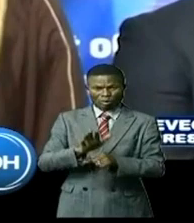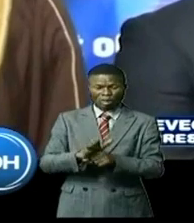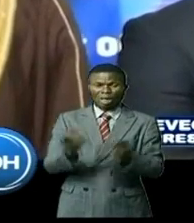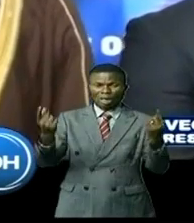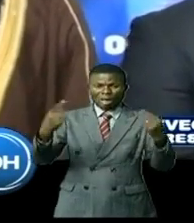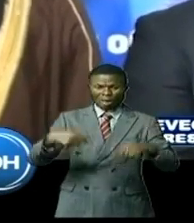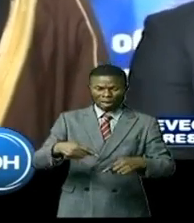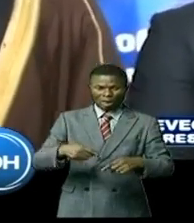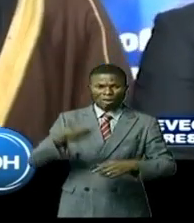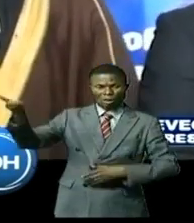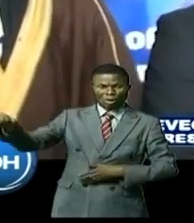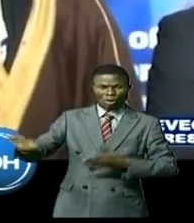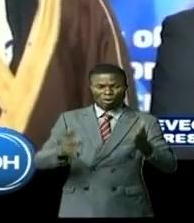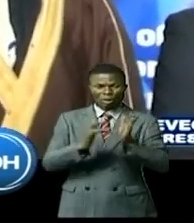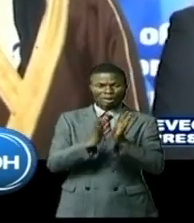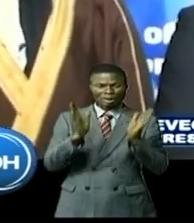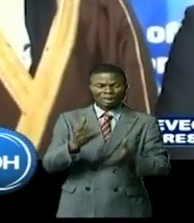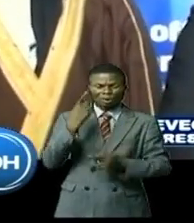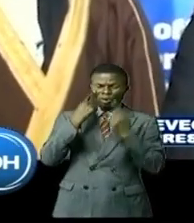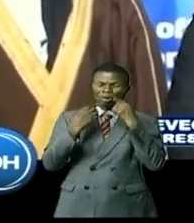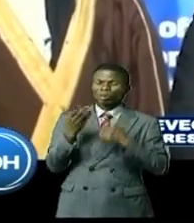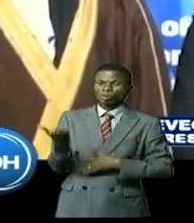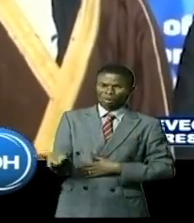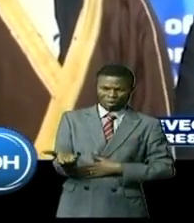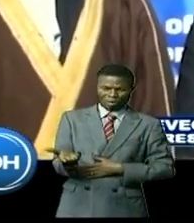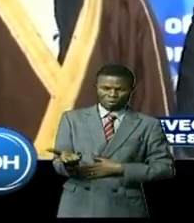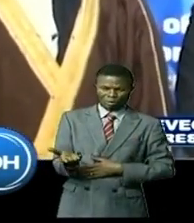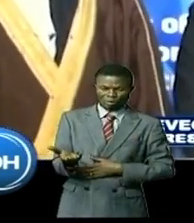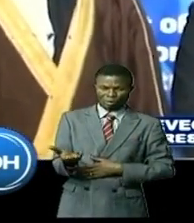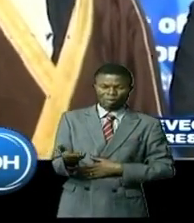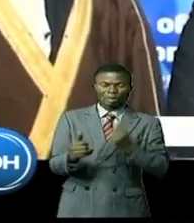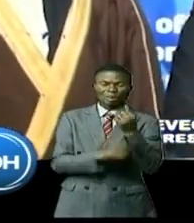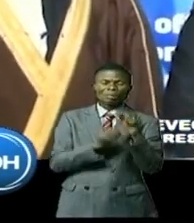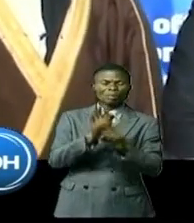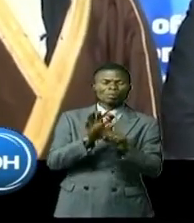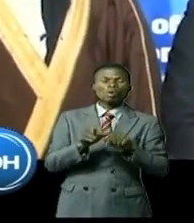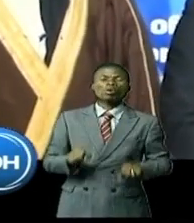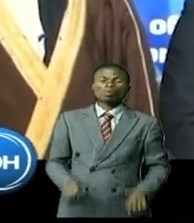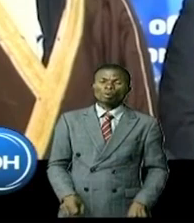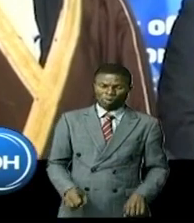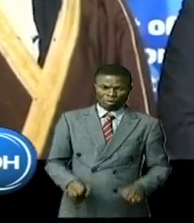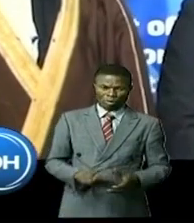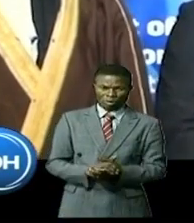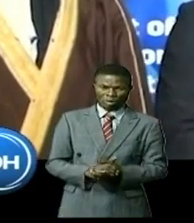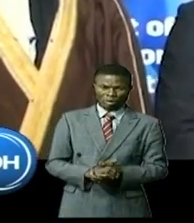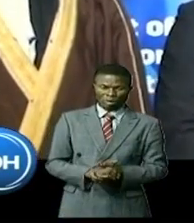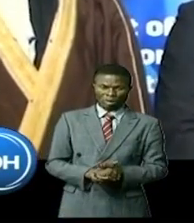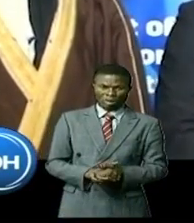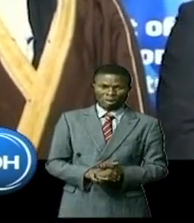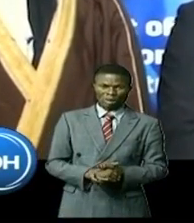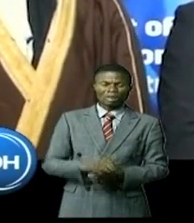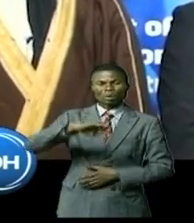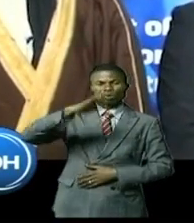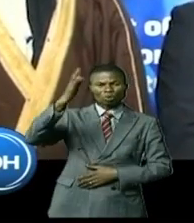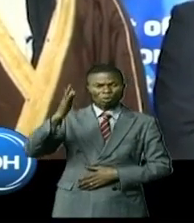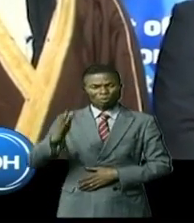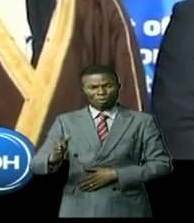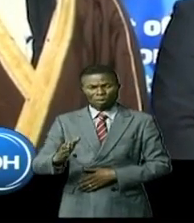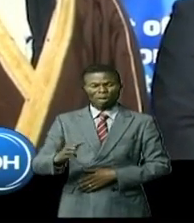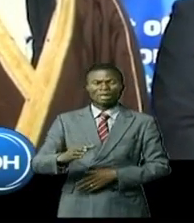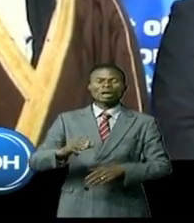nous recevons nos fidèles qui se plaignent, des gens qui meurent. Pour avoir travaillé longtemps au niveau de la fonction